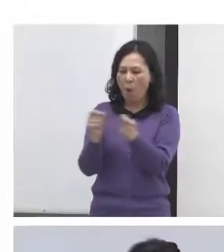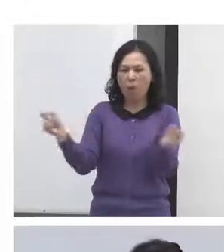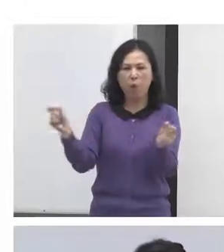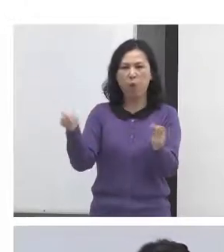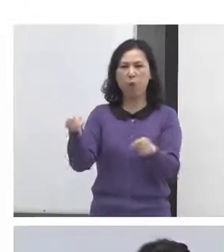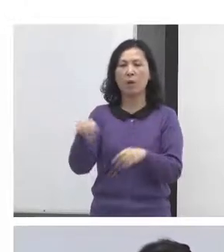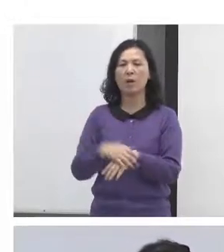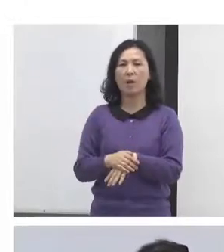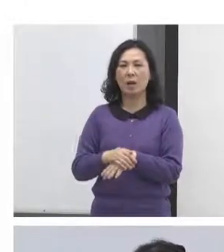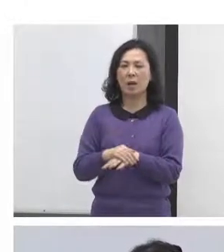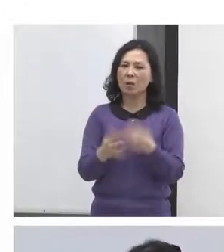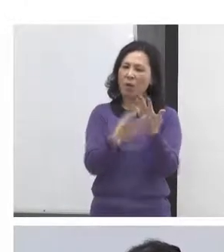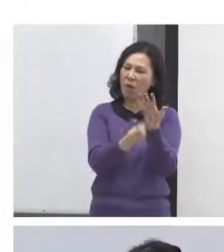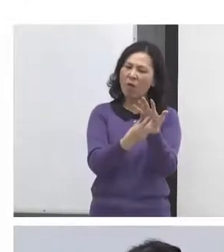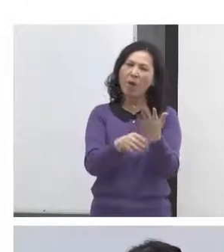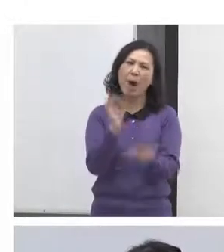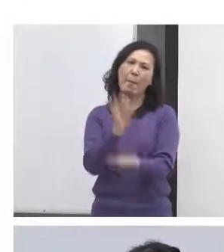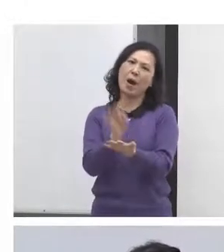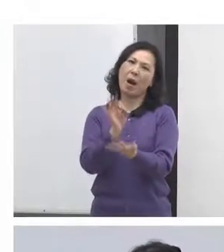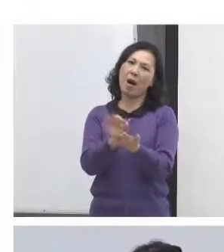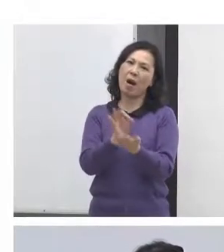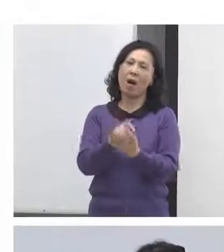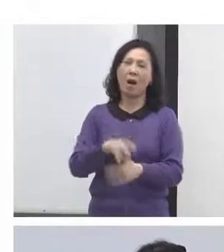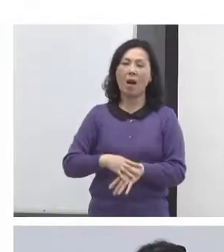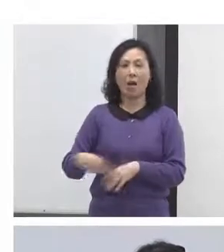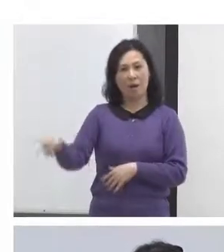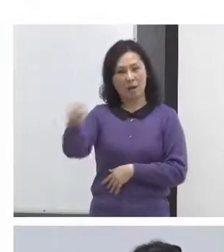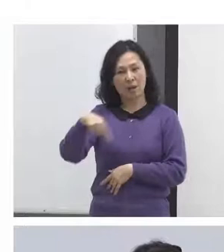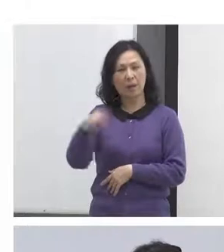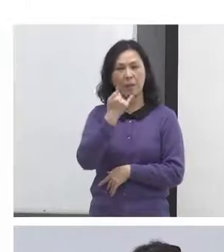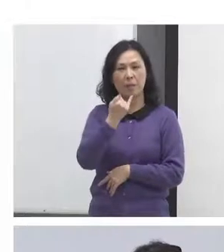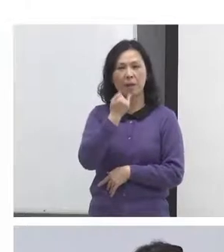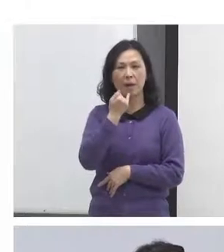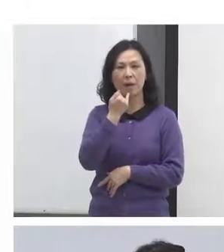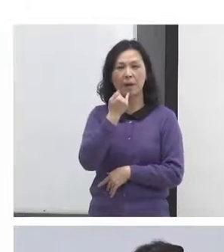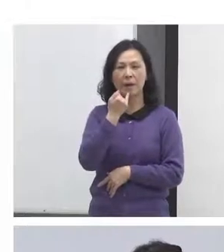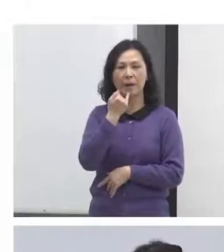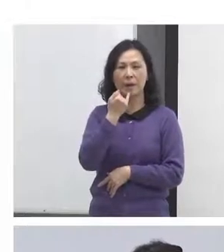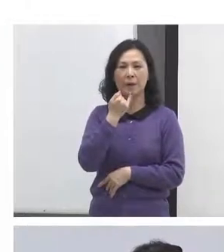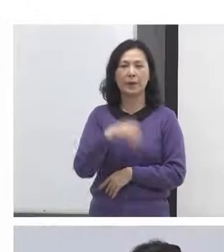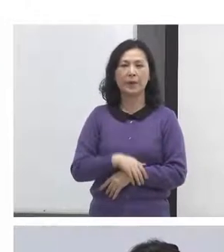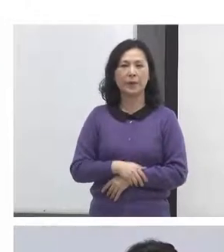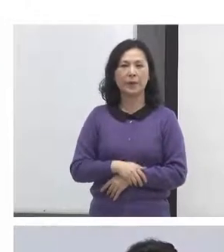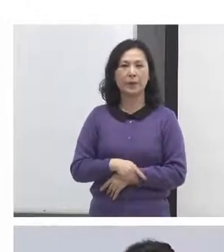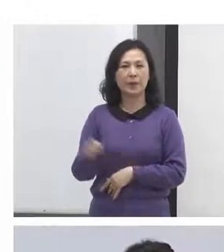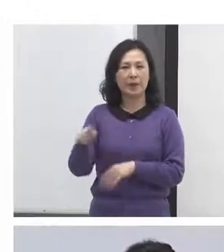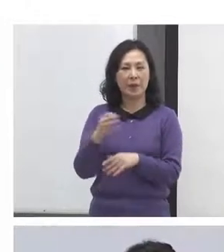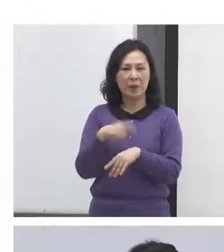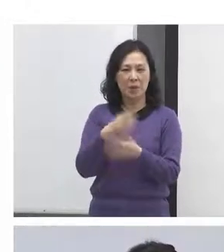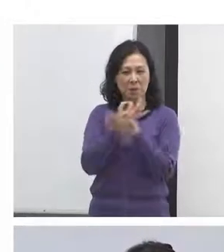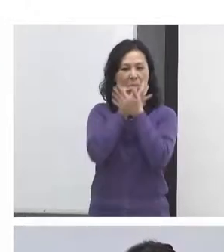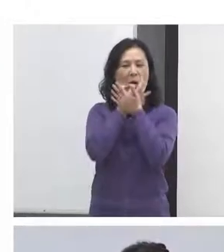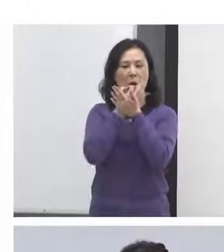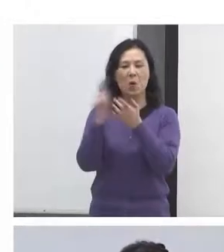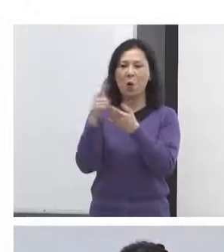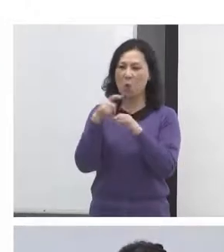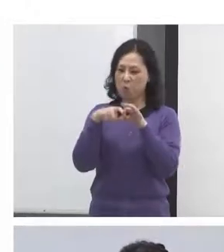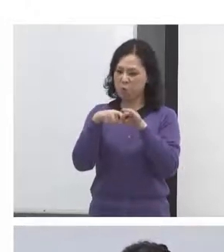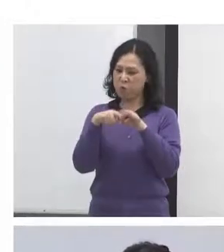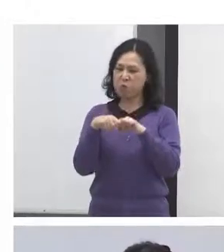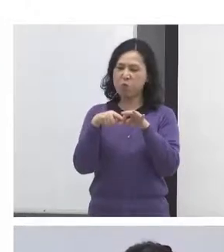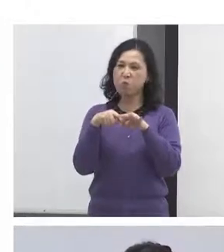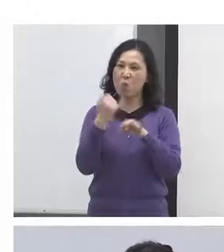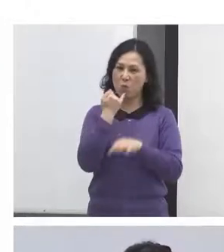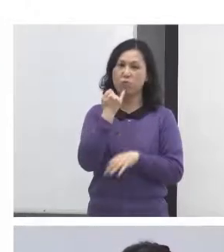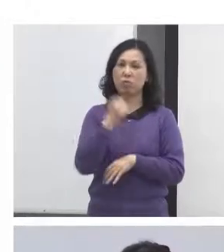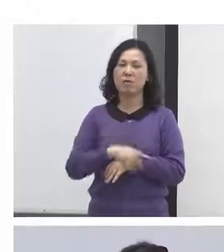因为复制成本很低，然后让他们可以透过非常就是 节省成本就可以赚钱的方式，也就